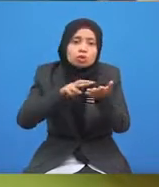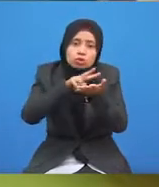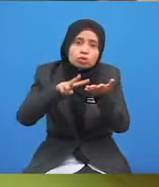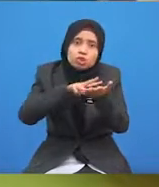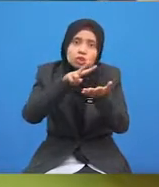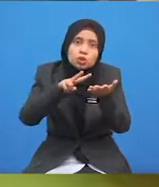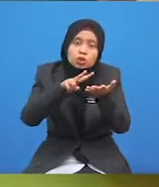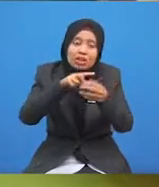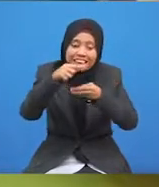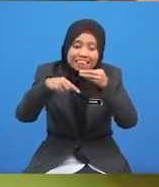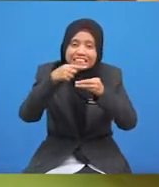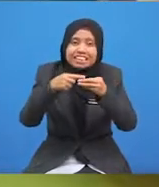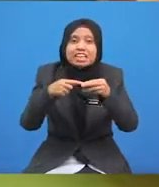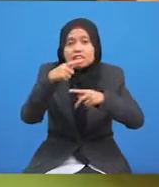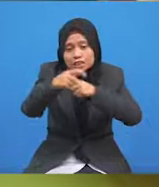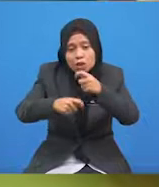berkaitan tamadun.